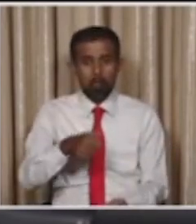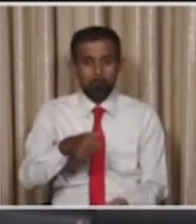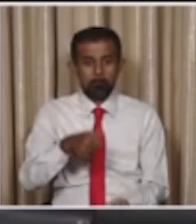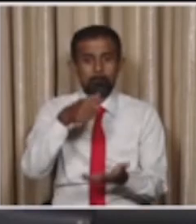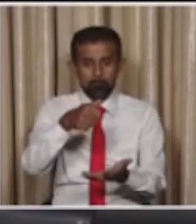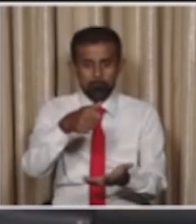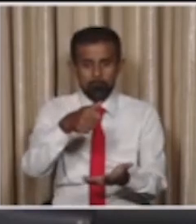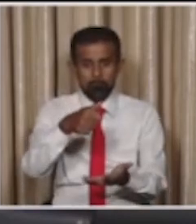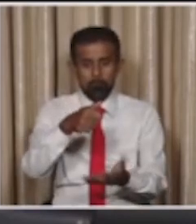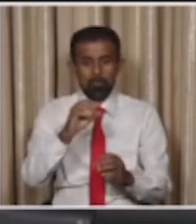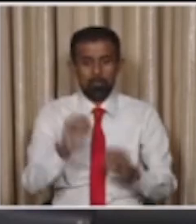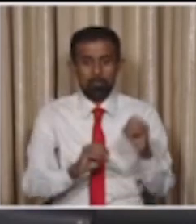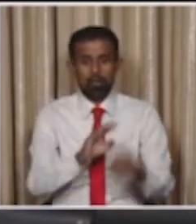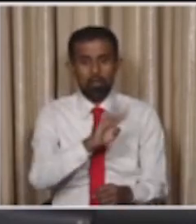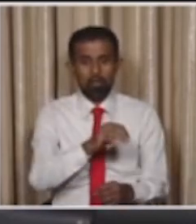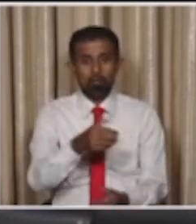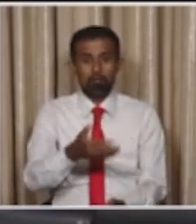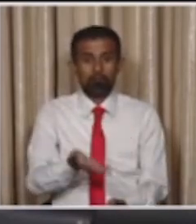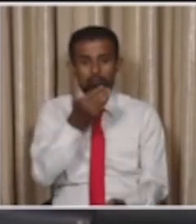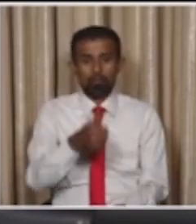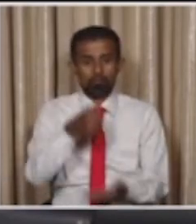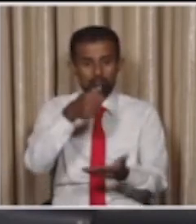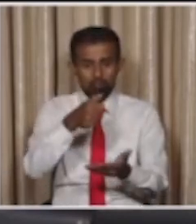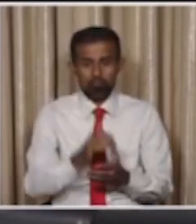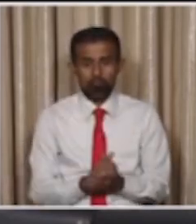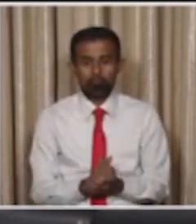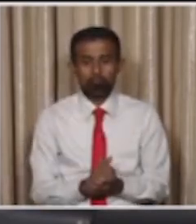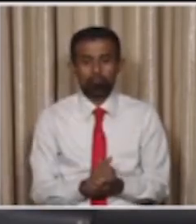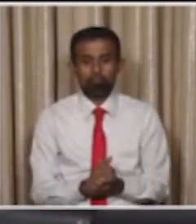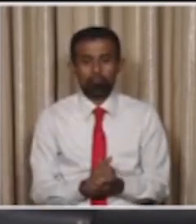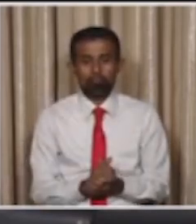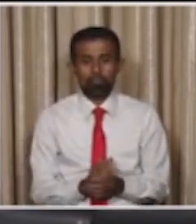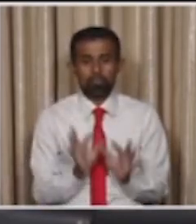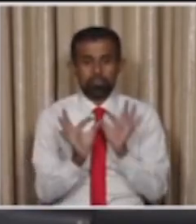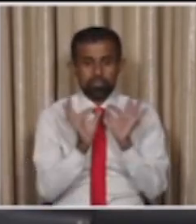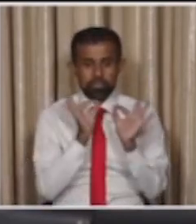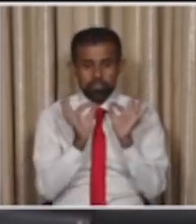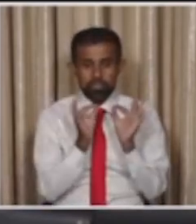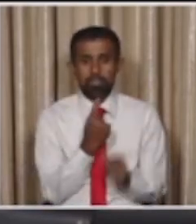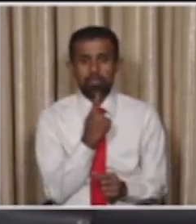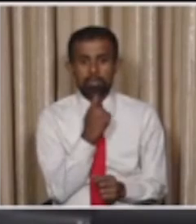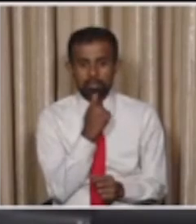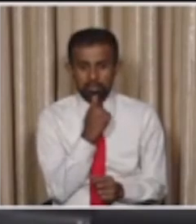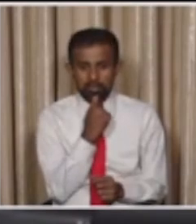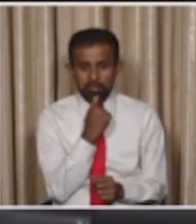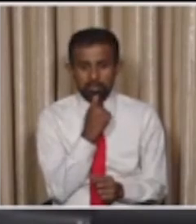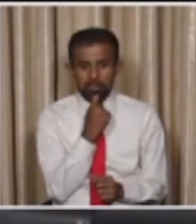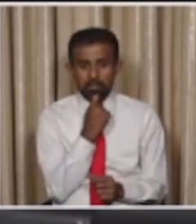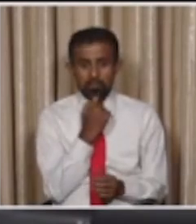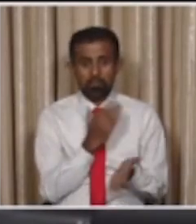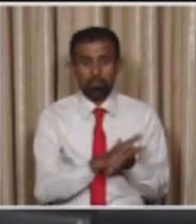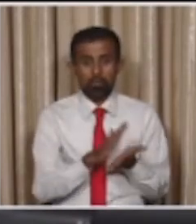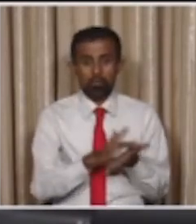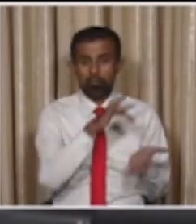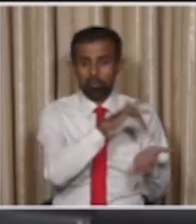එක අපි 40%කින් වැඩි කරලා තිබෙනවා. ඒ වගේම අපිට කිරිපිටි ටික තේ ටික අපි සහන